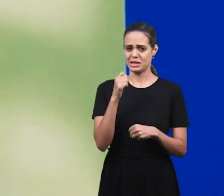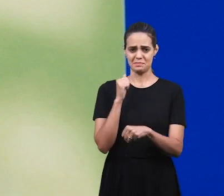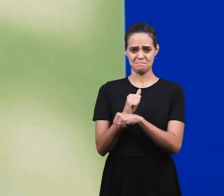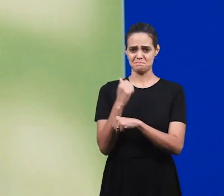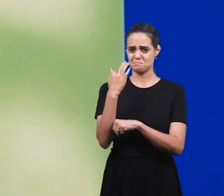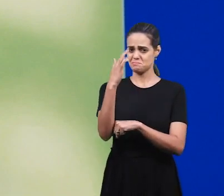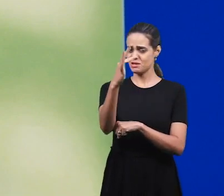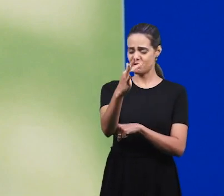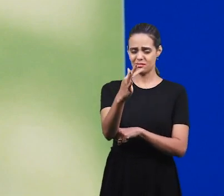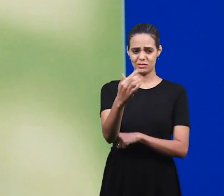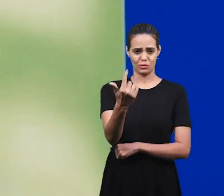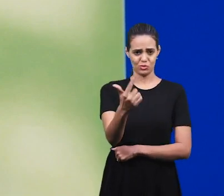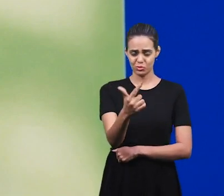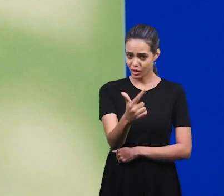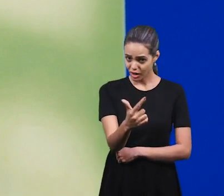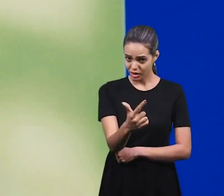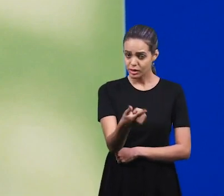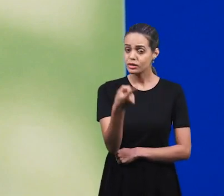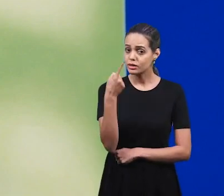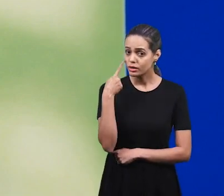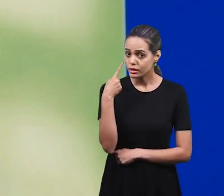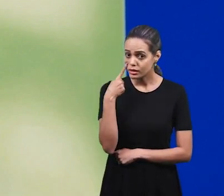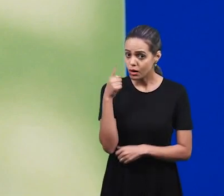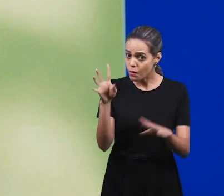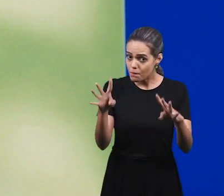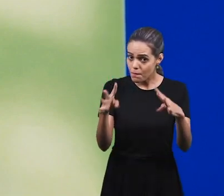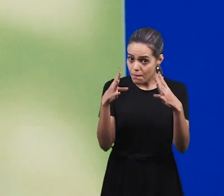Vous êtes sans espérance? Regardez,